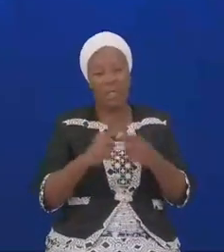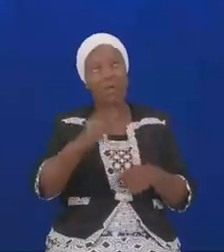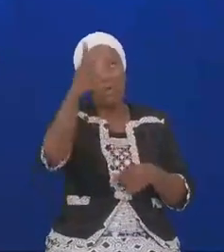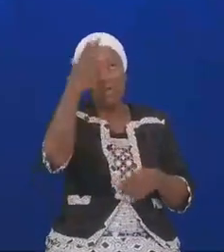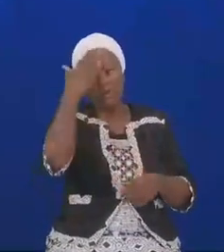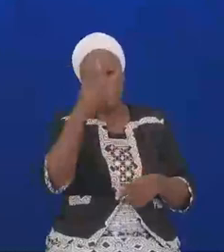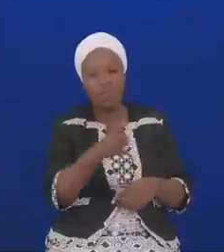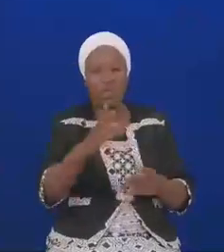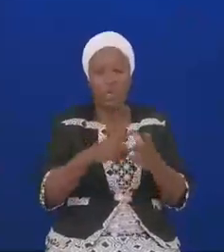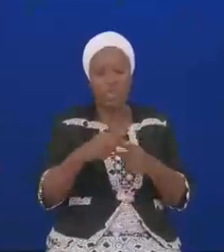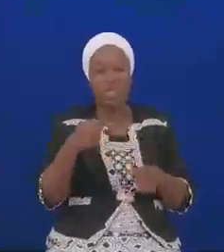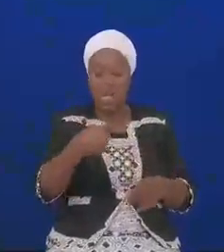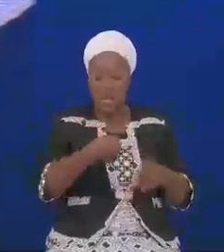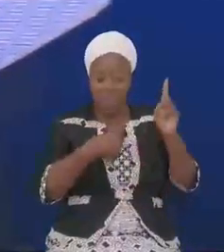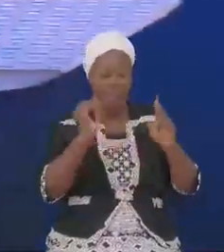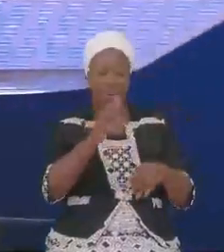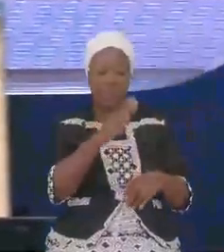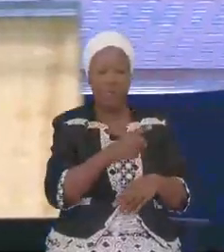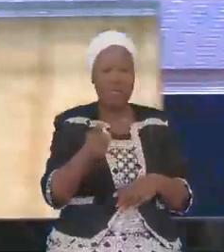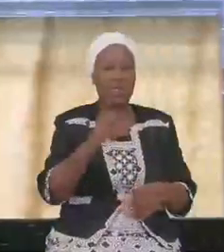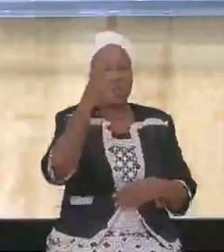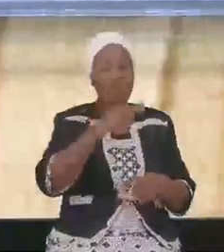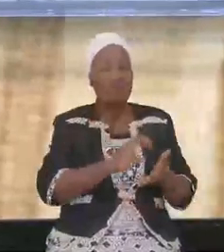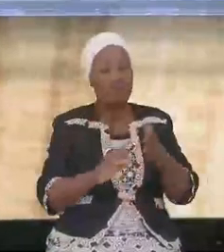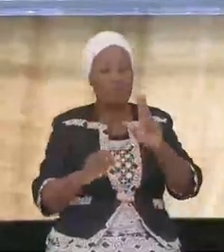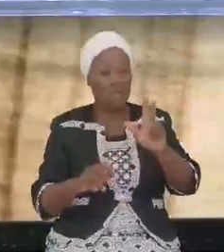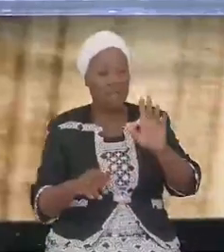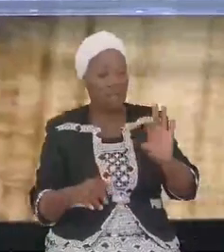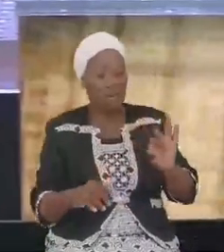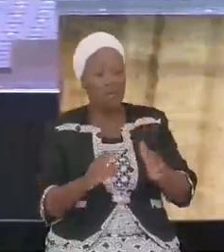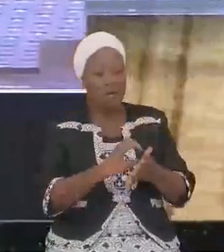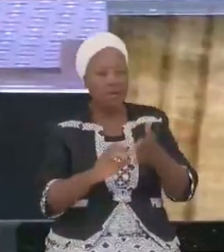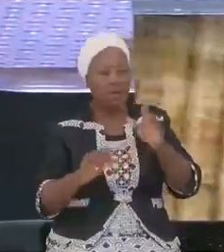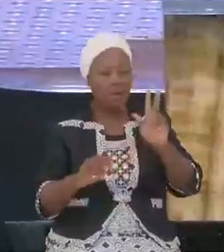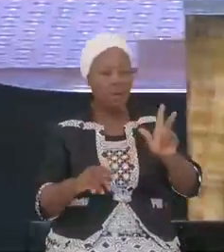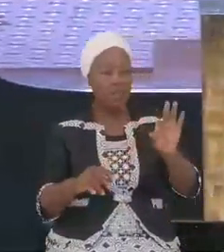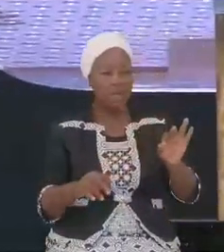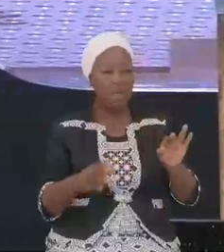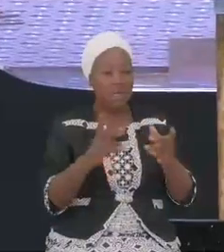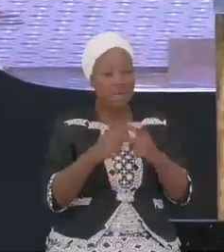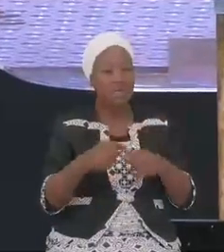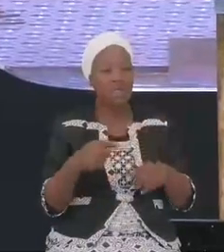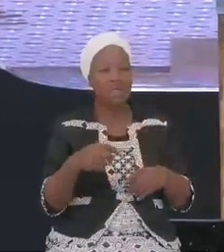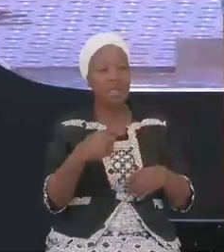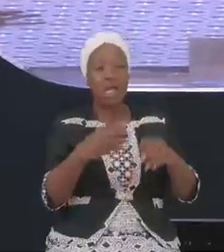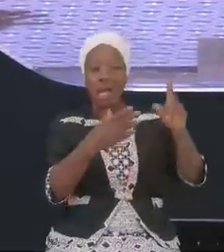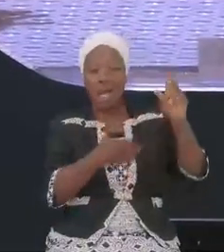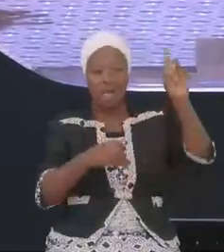Dieu. Voilà le verset 39. 39 nous dit, je leur donnerai